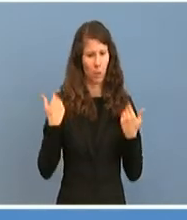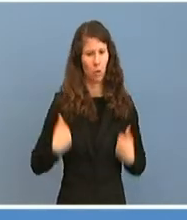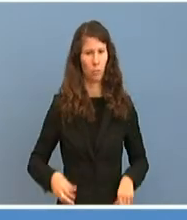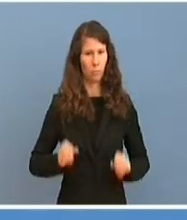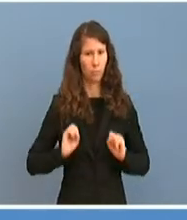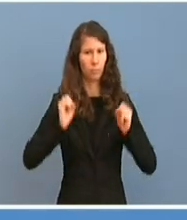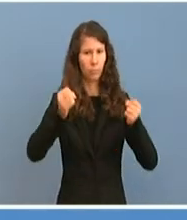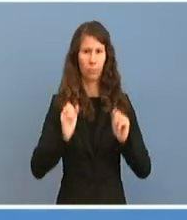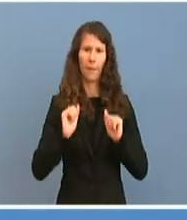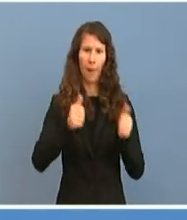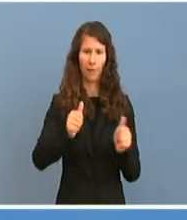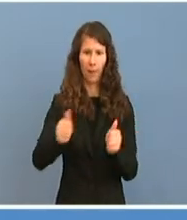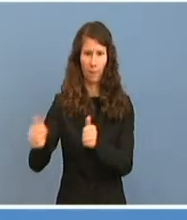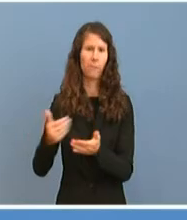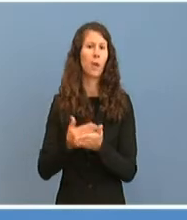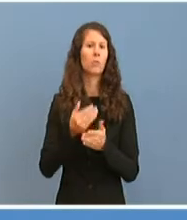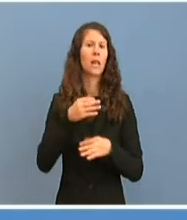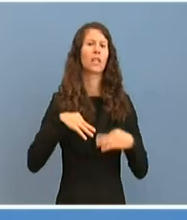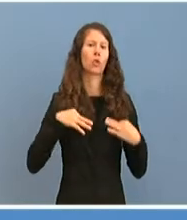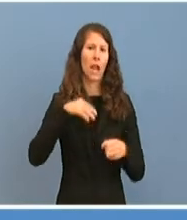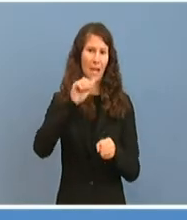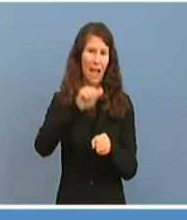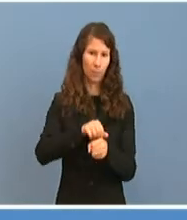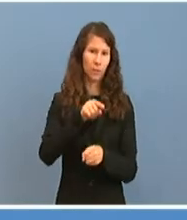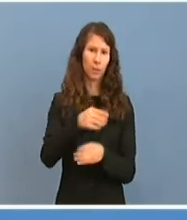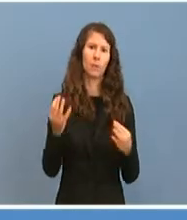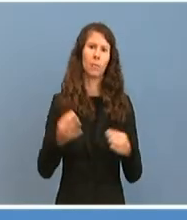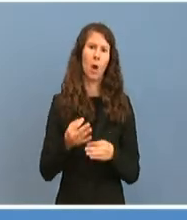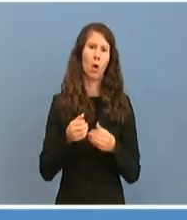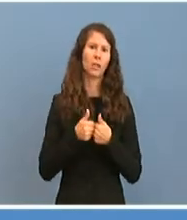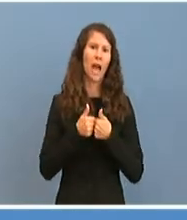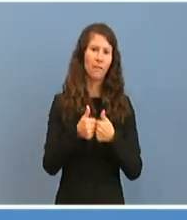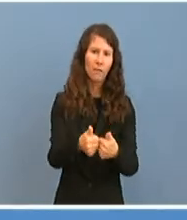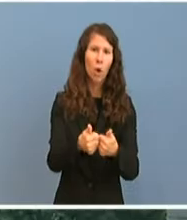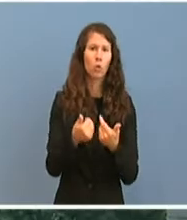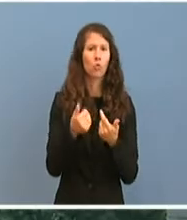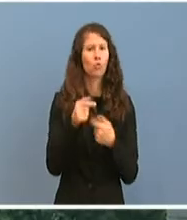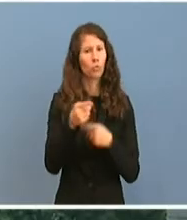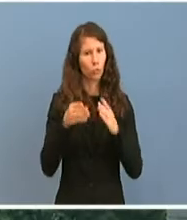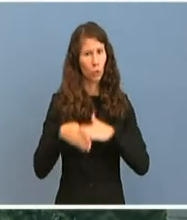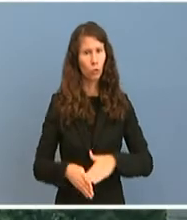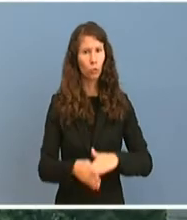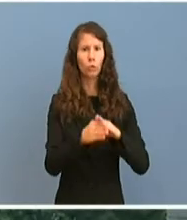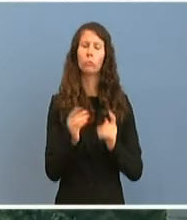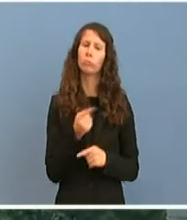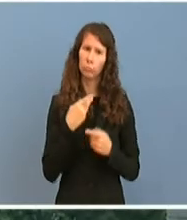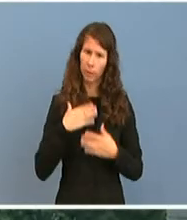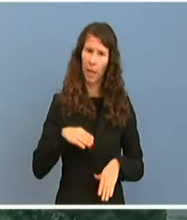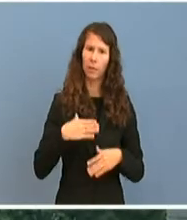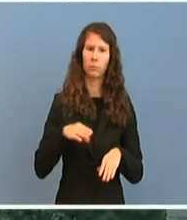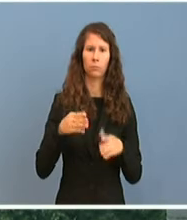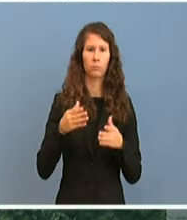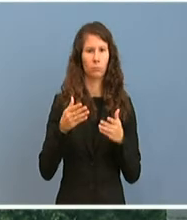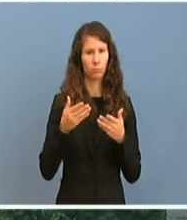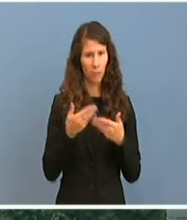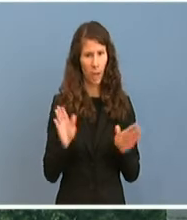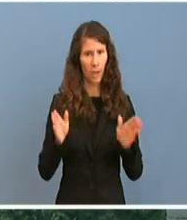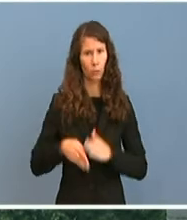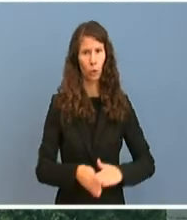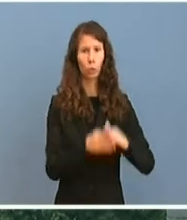es in den Gesundheitsämtern darum geht, auch Nachverfolgungen zu unterstützen oder auch um medizinisches